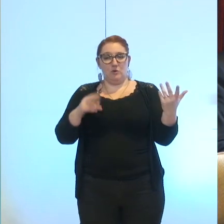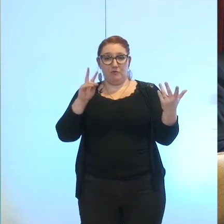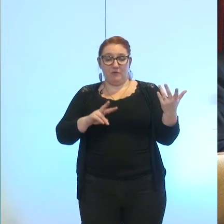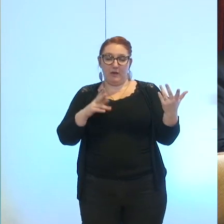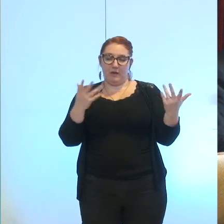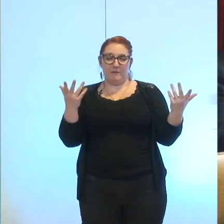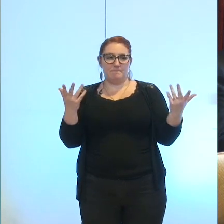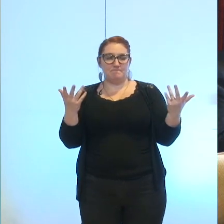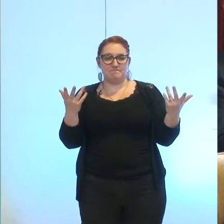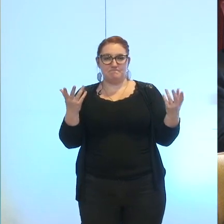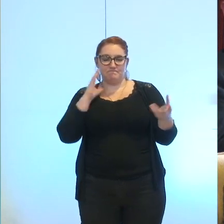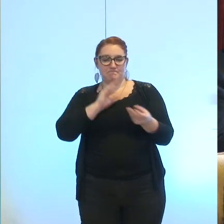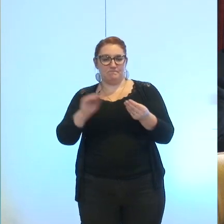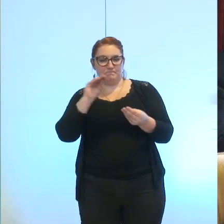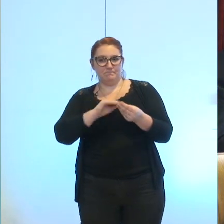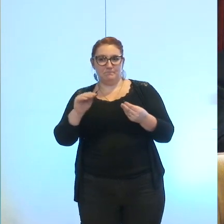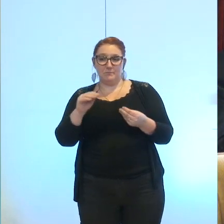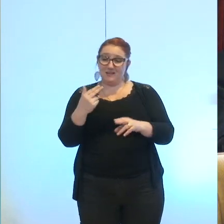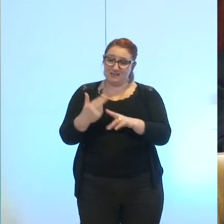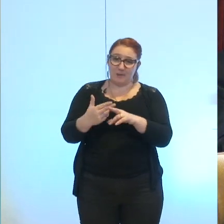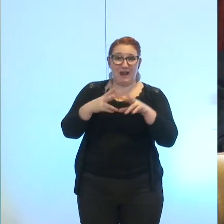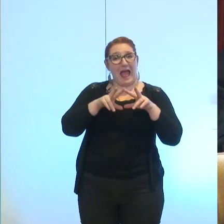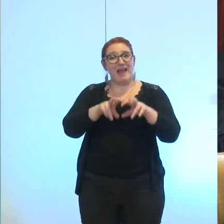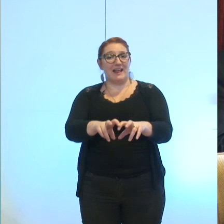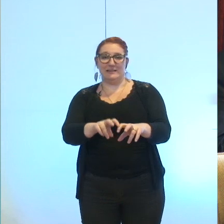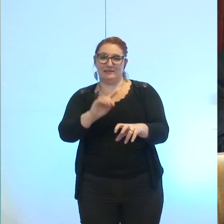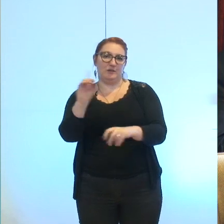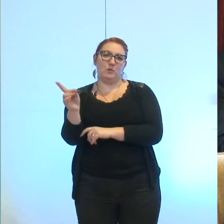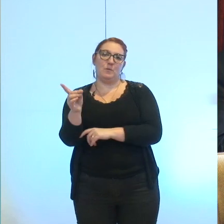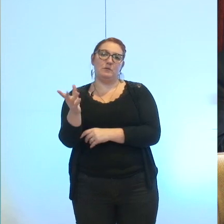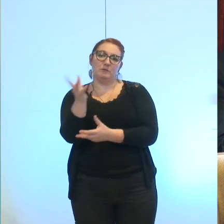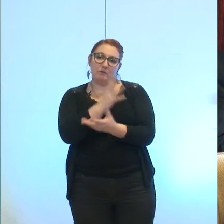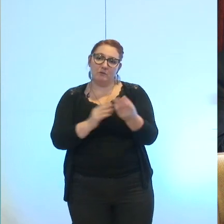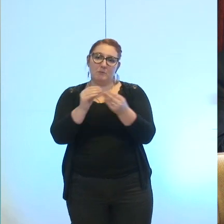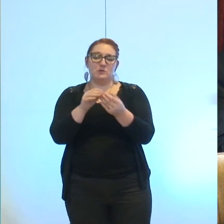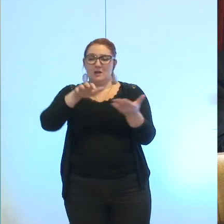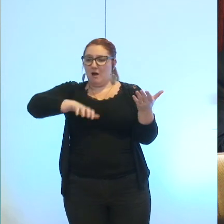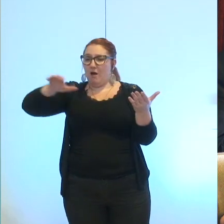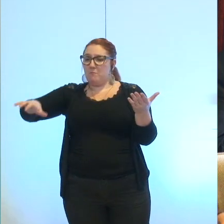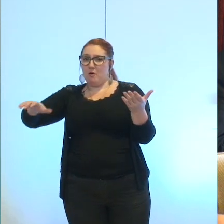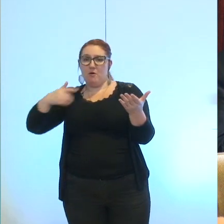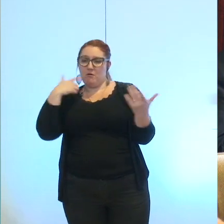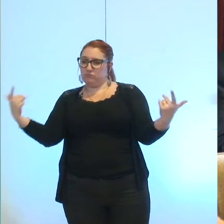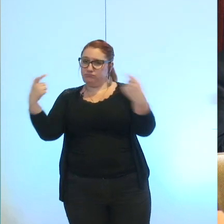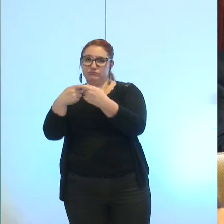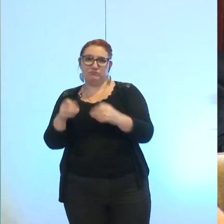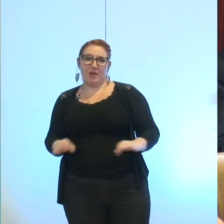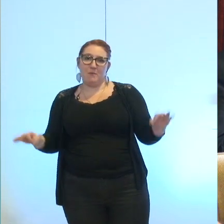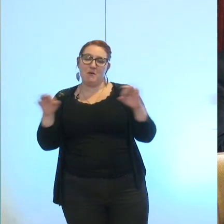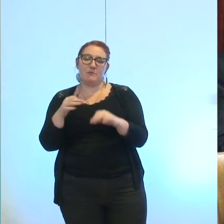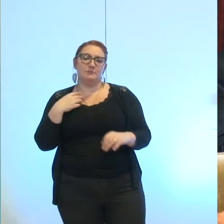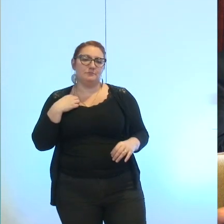celle-ci n'étant rien analytique et qu'elle n'est pas étayée par le reste du rapport